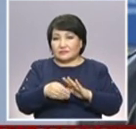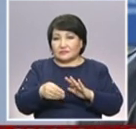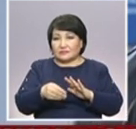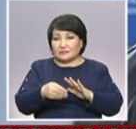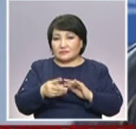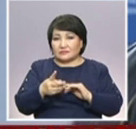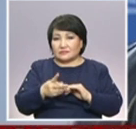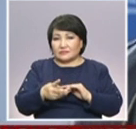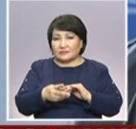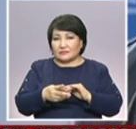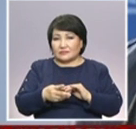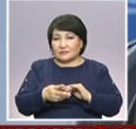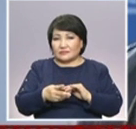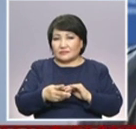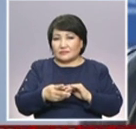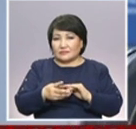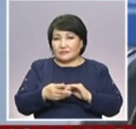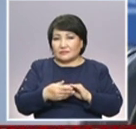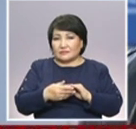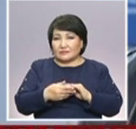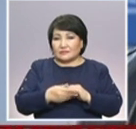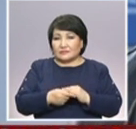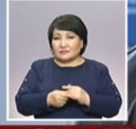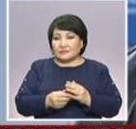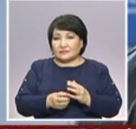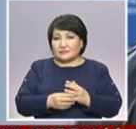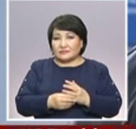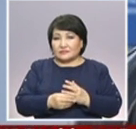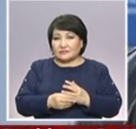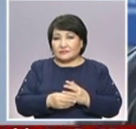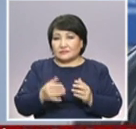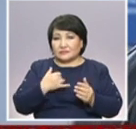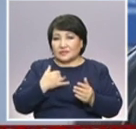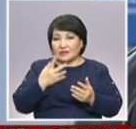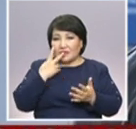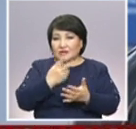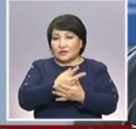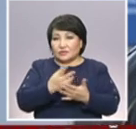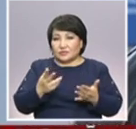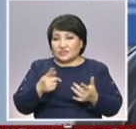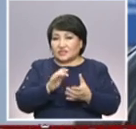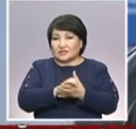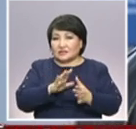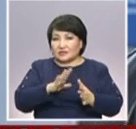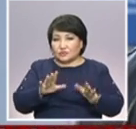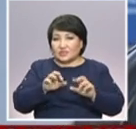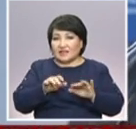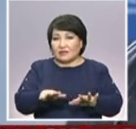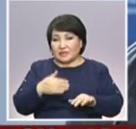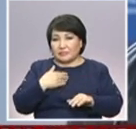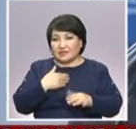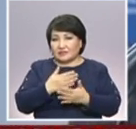бар, бірақ білмеймін. Ол записьте не жазылған? Не жазылған, әлі көрсетпейді, ешқандай деламен таныстырған жоқ, әлі ешқандай